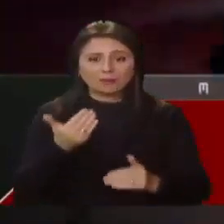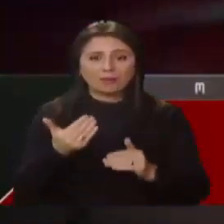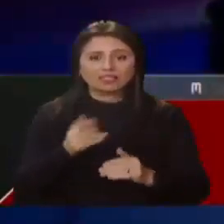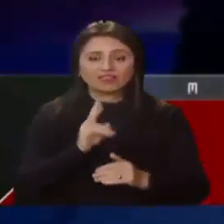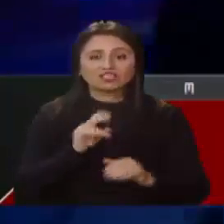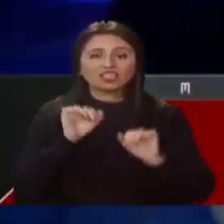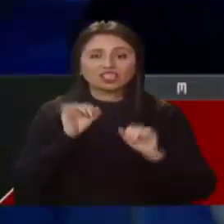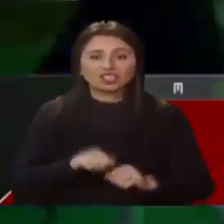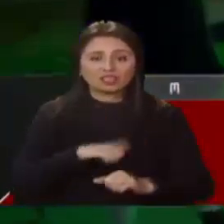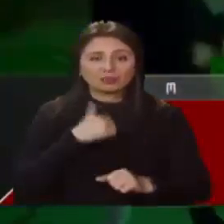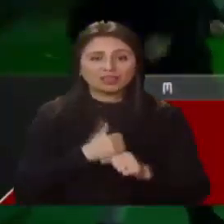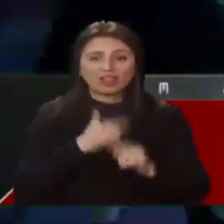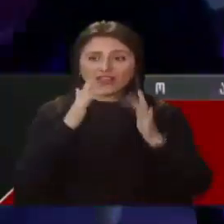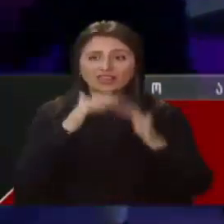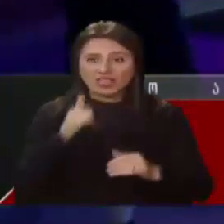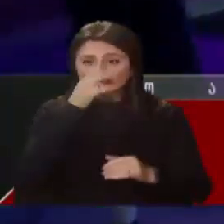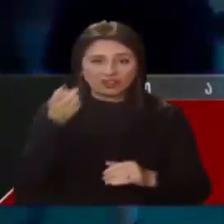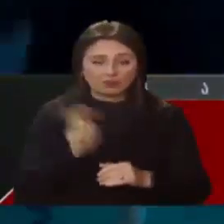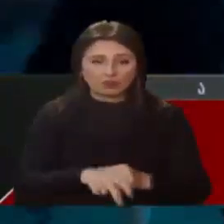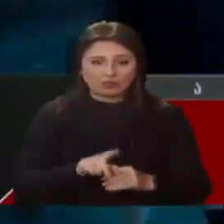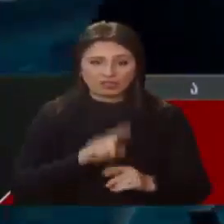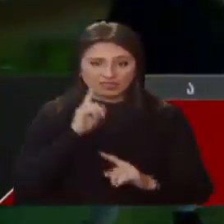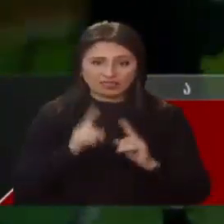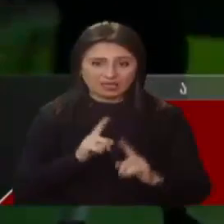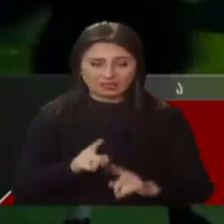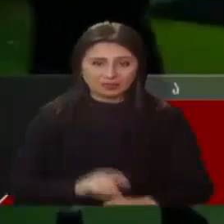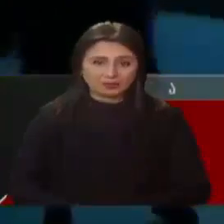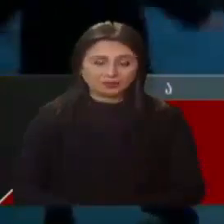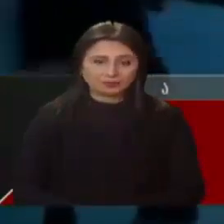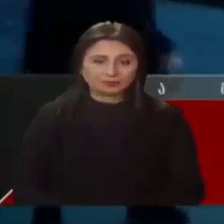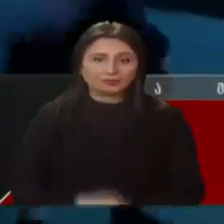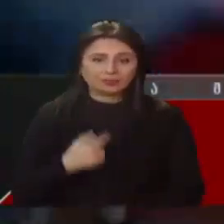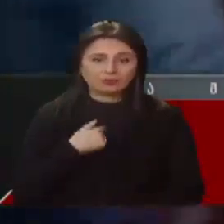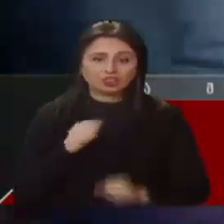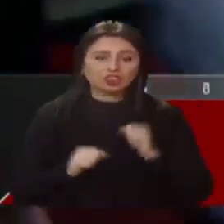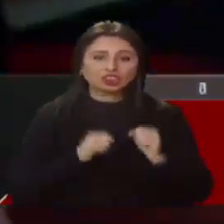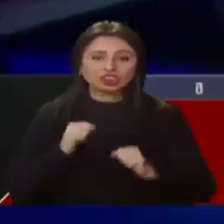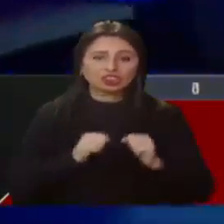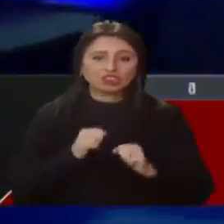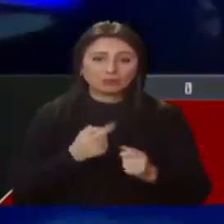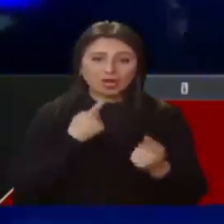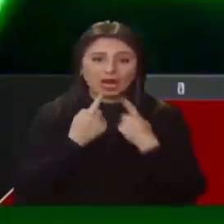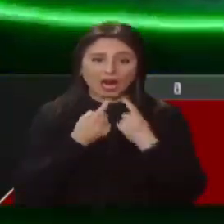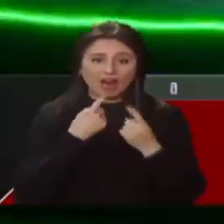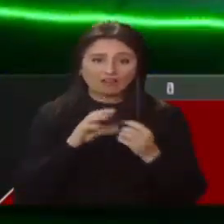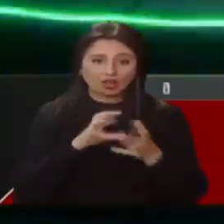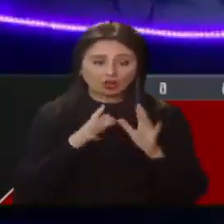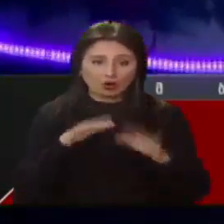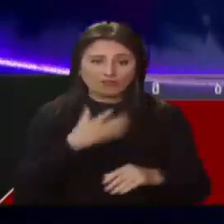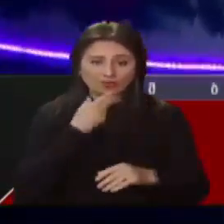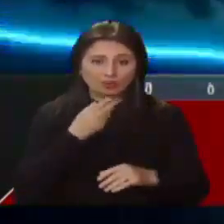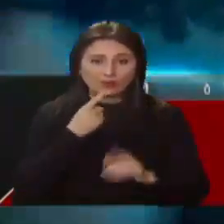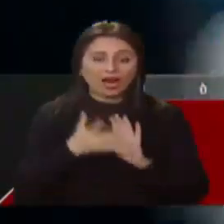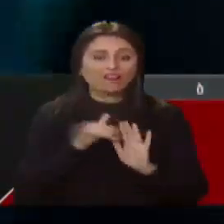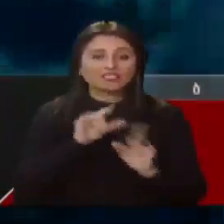მათთან, ვინც შესაძლოა მთავარ ნაძვის ხესთან მოსვლა წელს ვერ შეძლო. მე შევეცდები ახლა გავესაუბრო თოვლის პაპას და